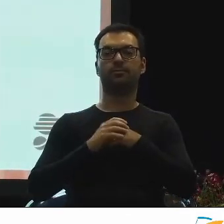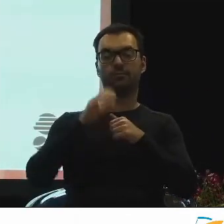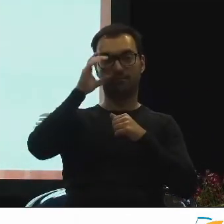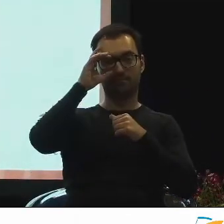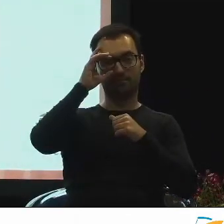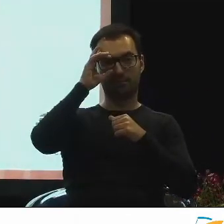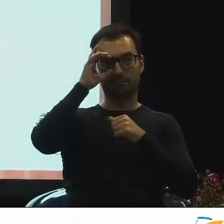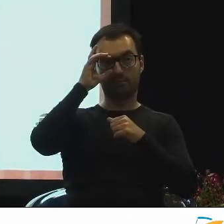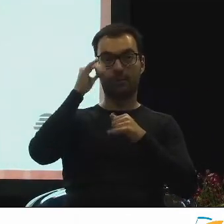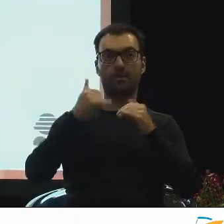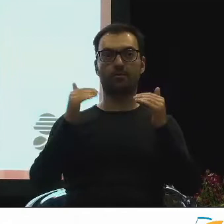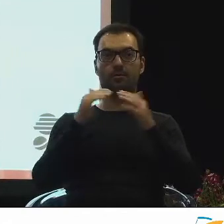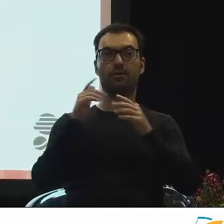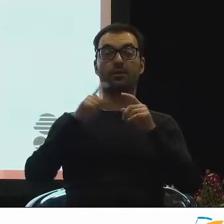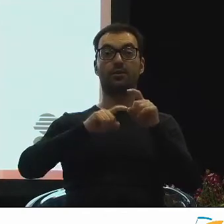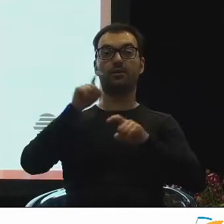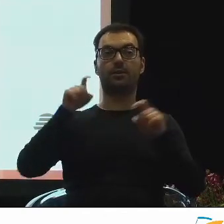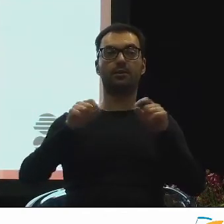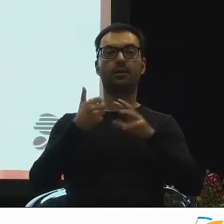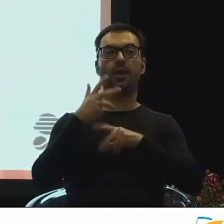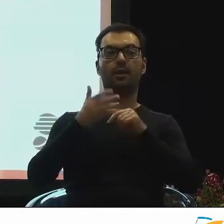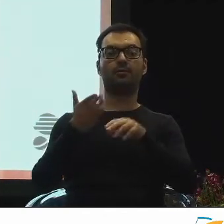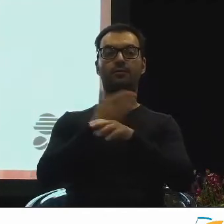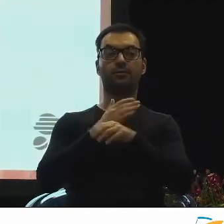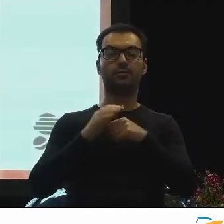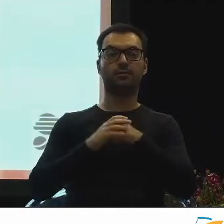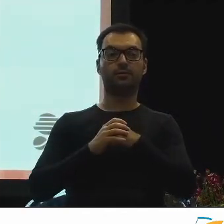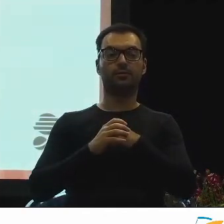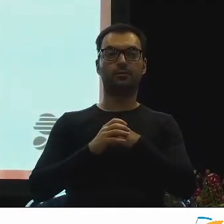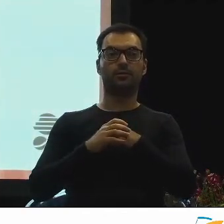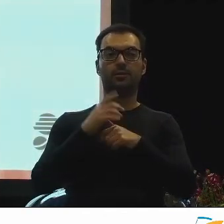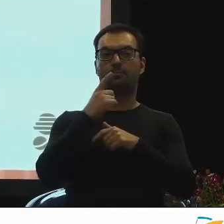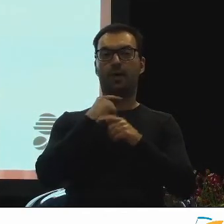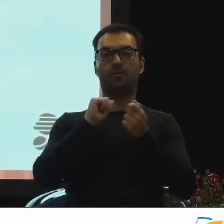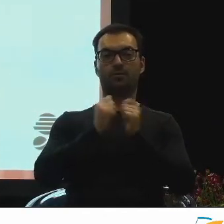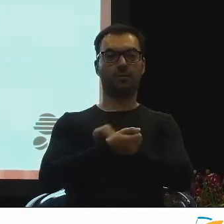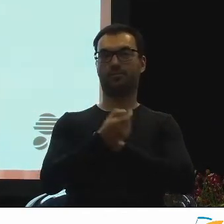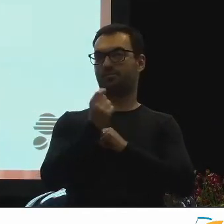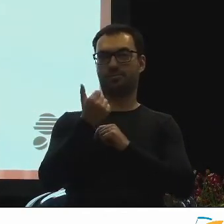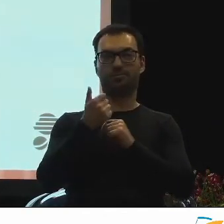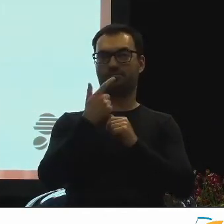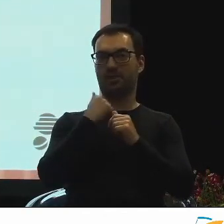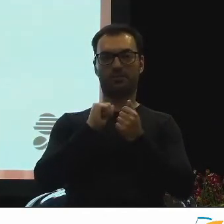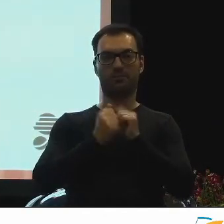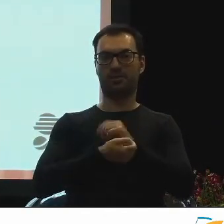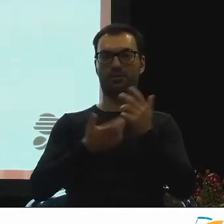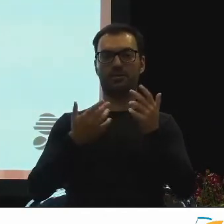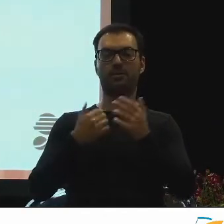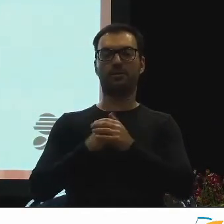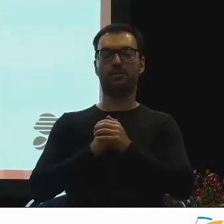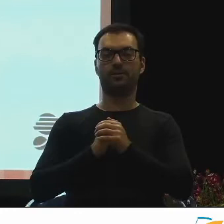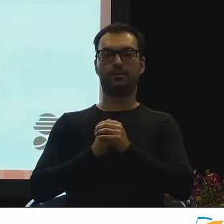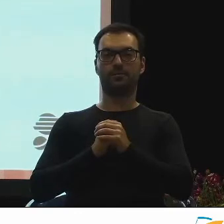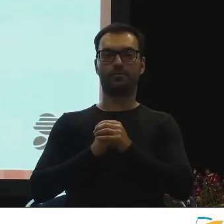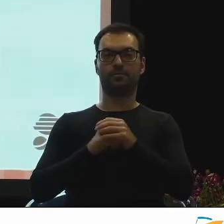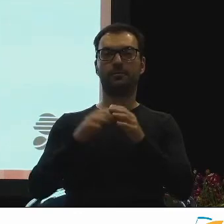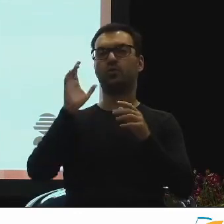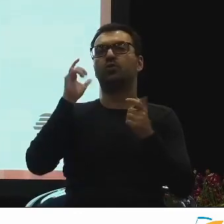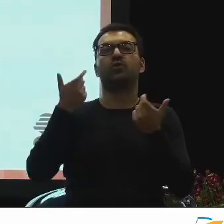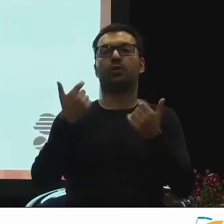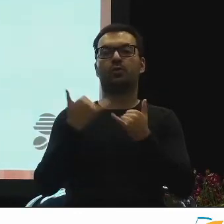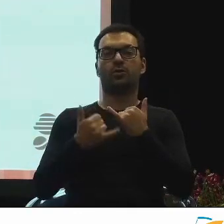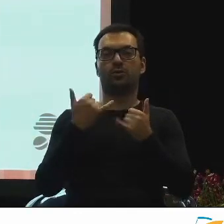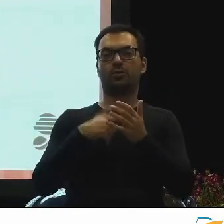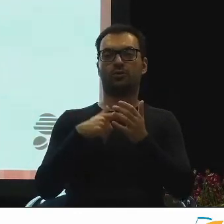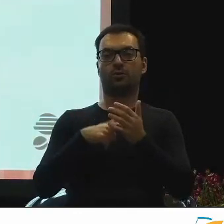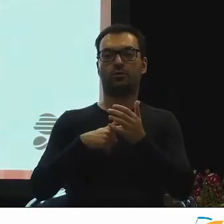jak to porównamy do statystyk sprzed kilku lat, to one jakoś nie drgnęły poważnie. I cóż z tego,